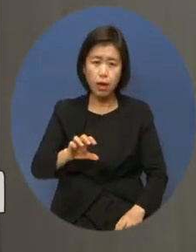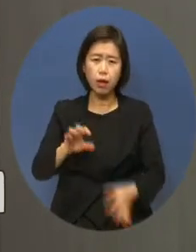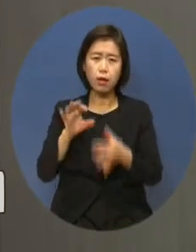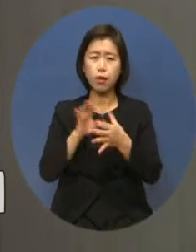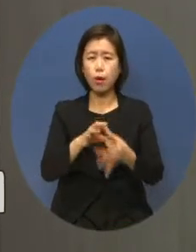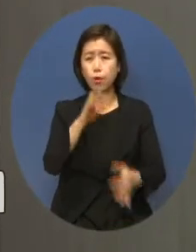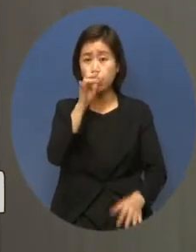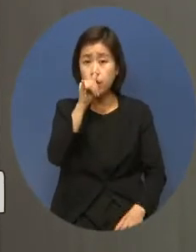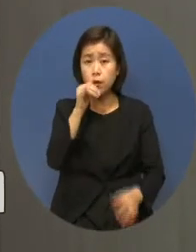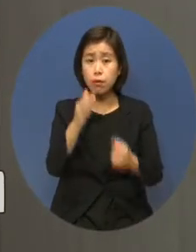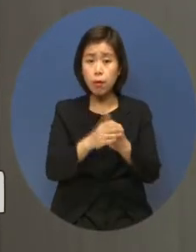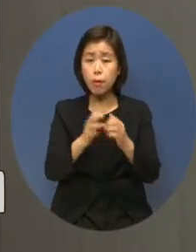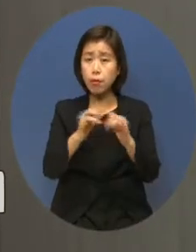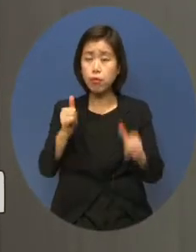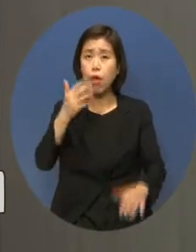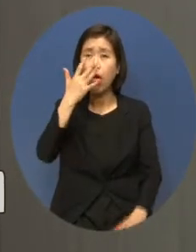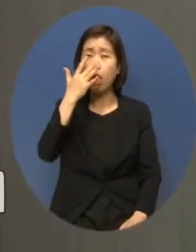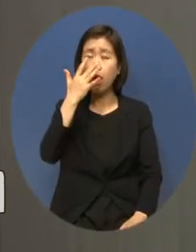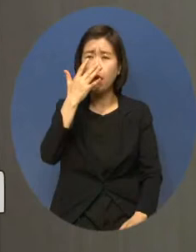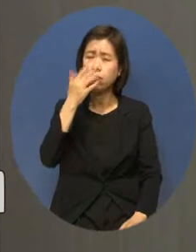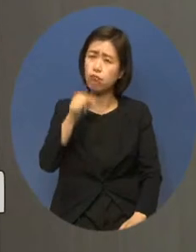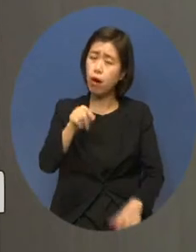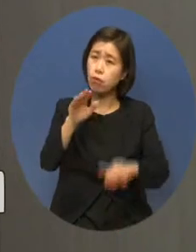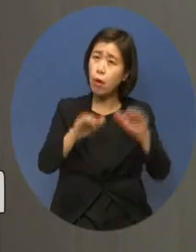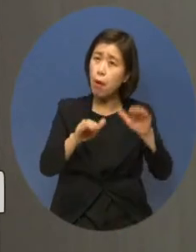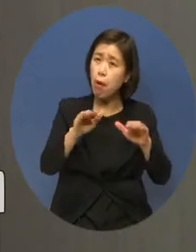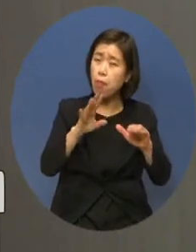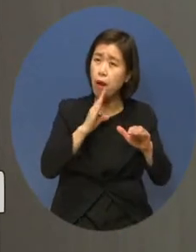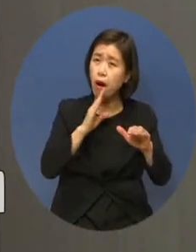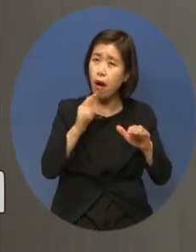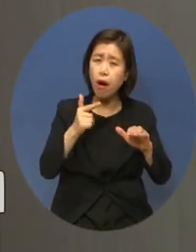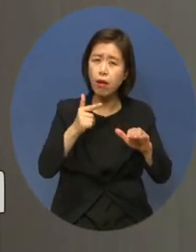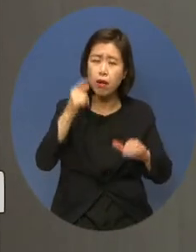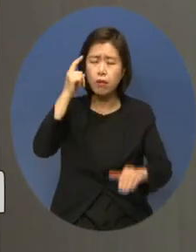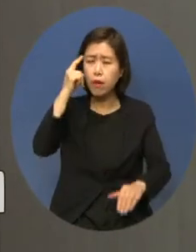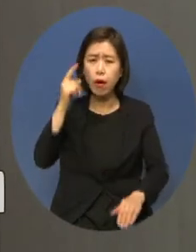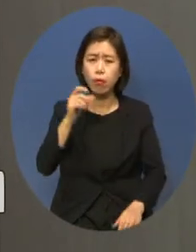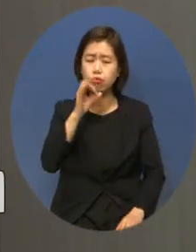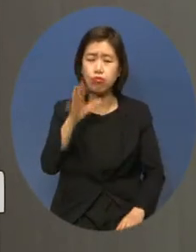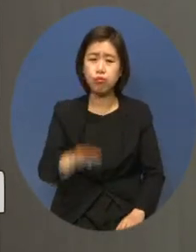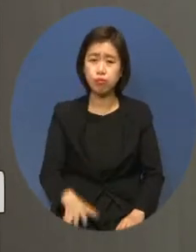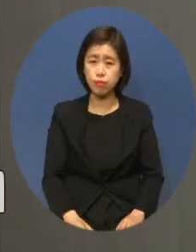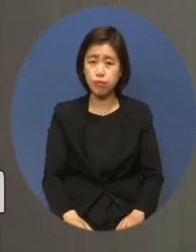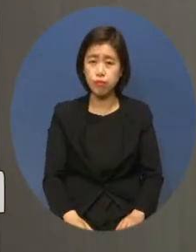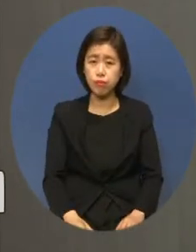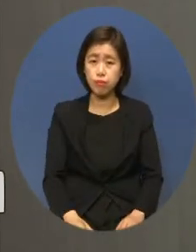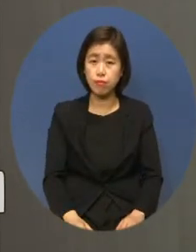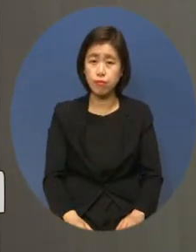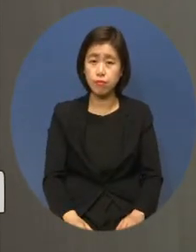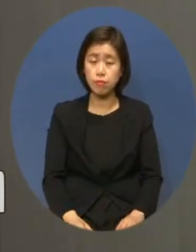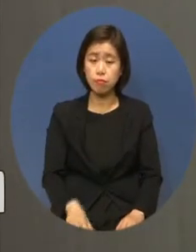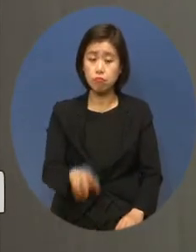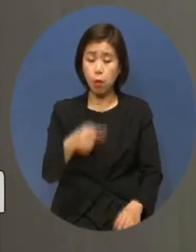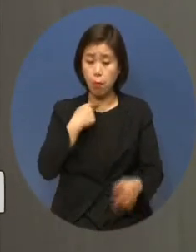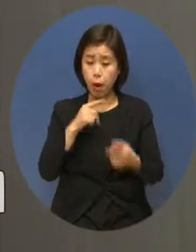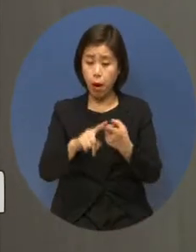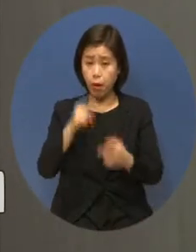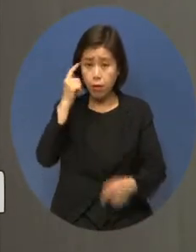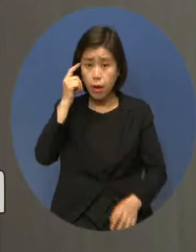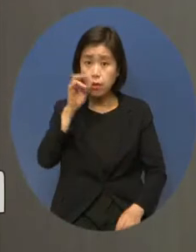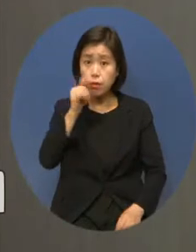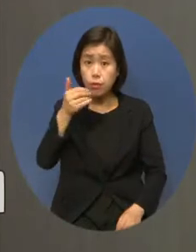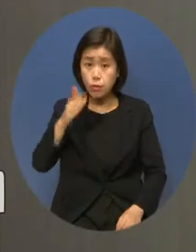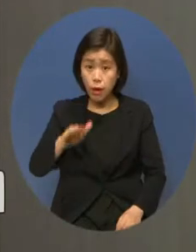사람들이 인식하지 못하는 거죠. 그런 부분에 있어서 자기가 생각지 않고 당연하게 생각했었던 것이 사실은 차별이었다는